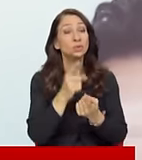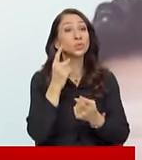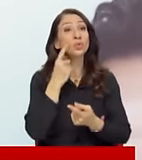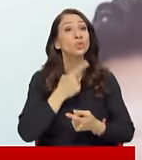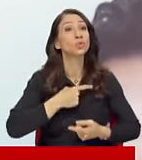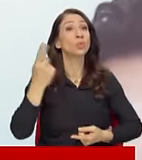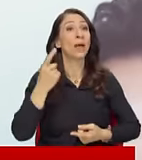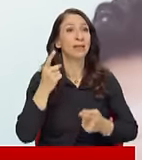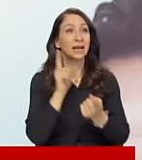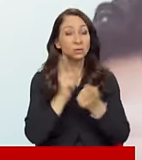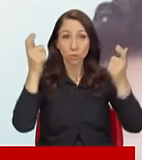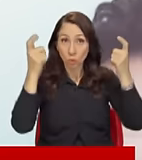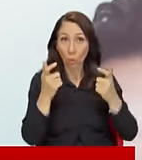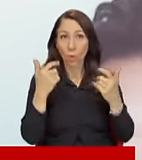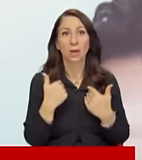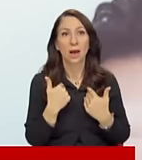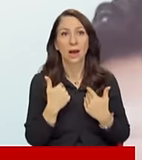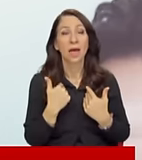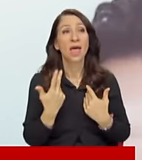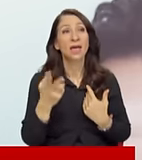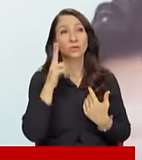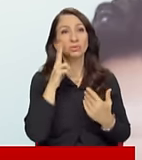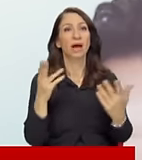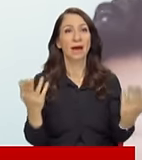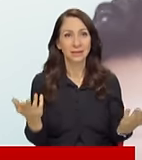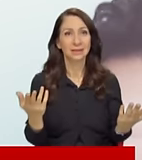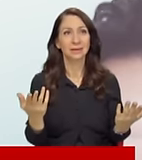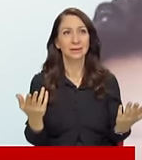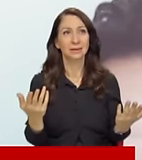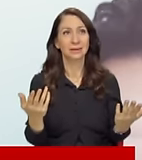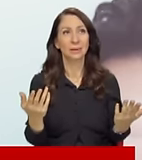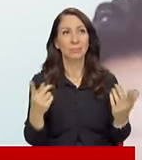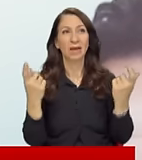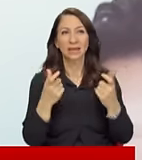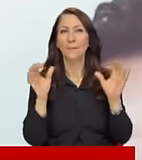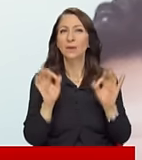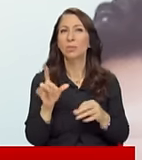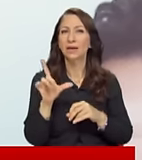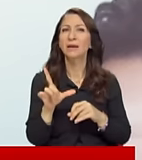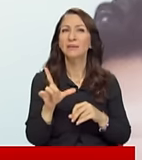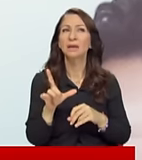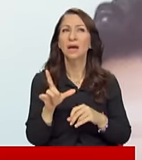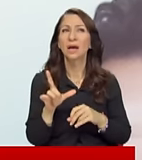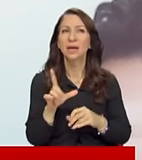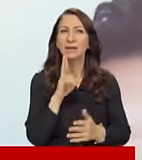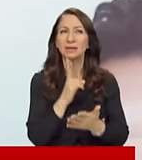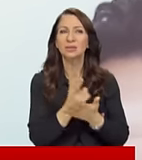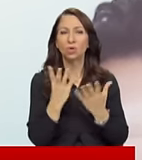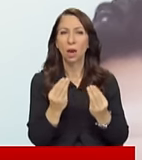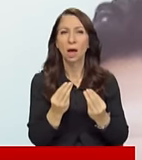cumhuriyete karşı hissettiğim sorumlulukla en sonunda artık bir yerden başlamak gerektiğine kesin